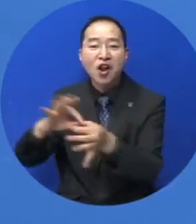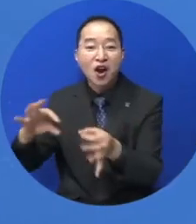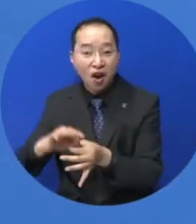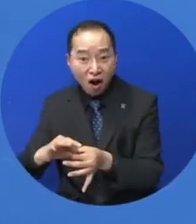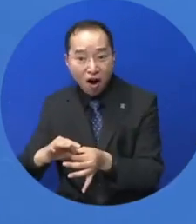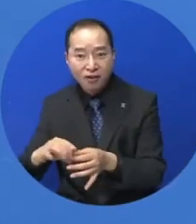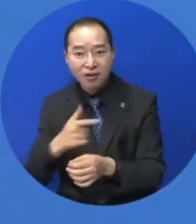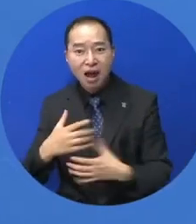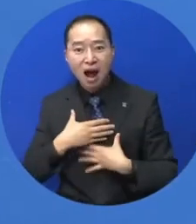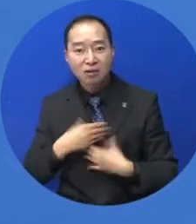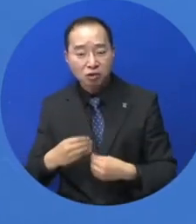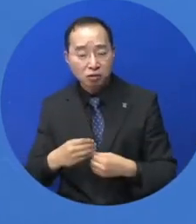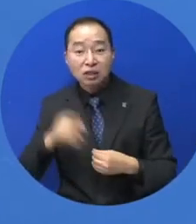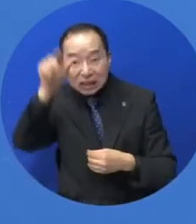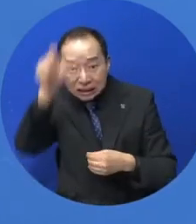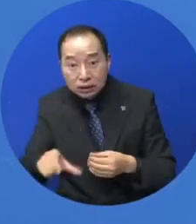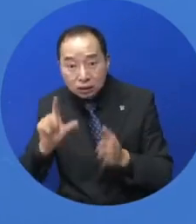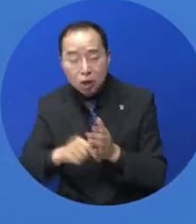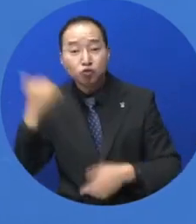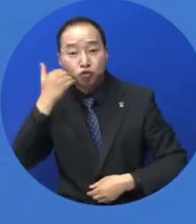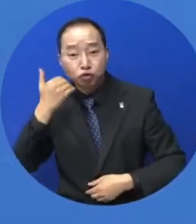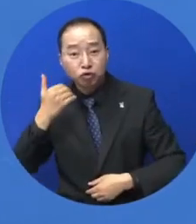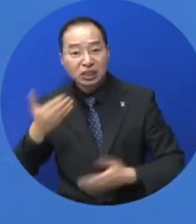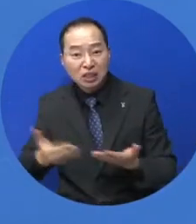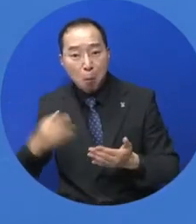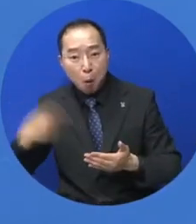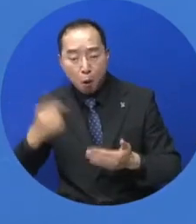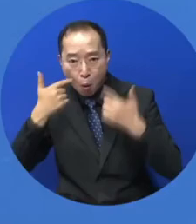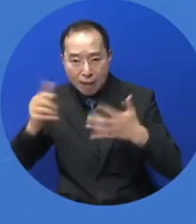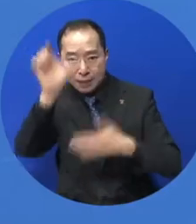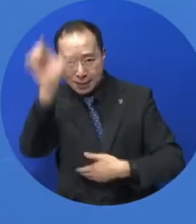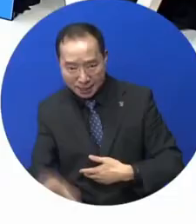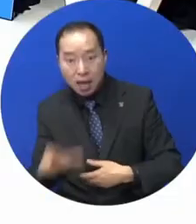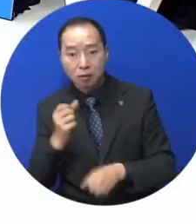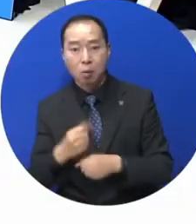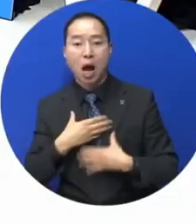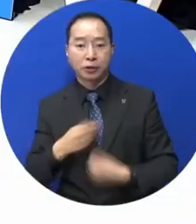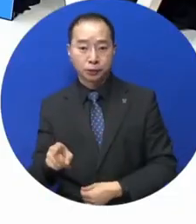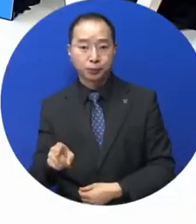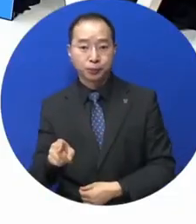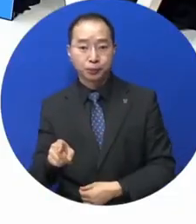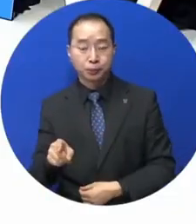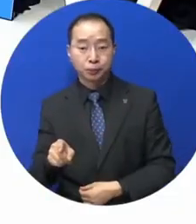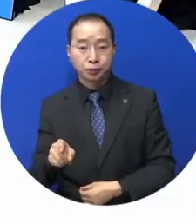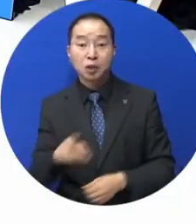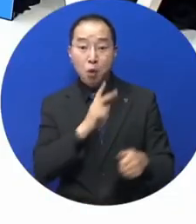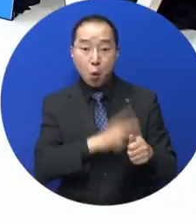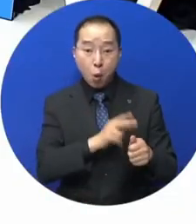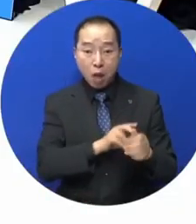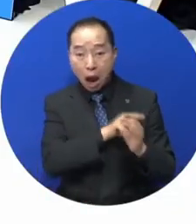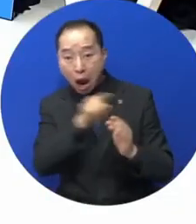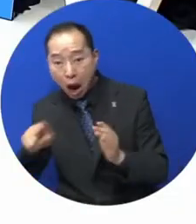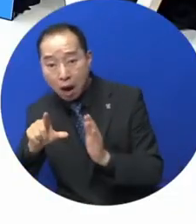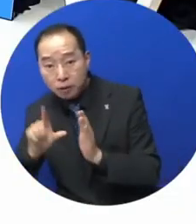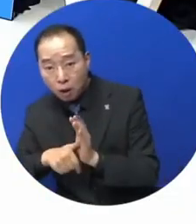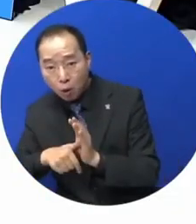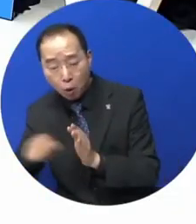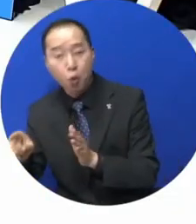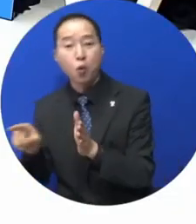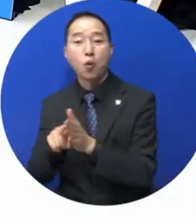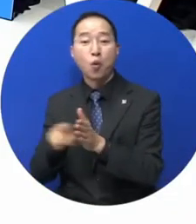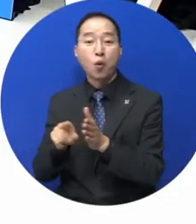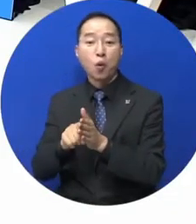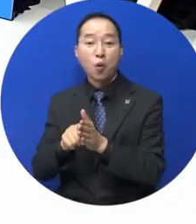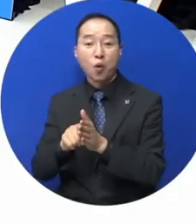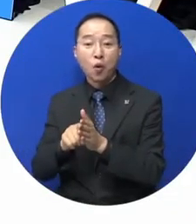굉장히 안전하고 또 집을 찾아가는 그 보육교사도 그런 어떤 그 서로 신뢰관계가